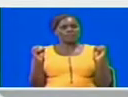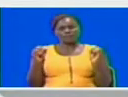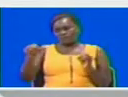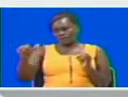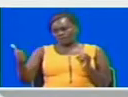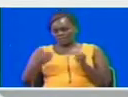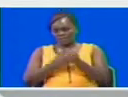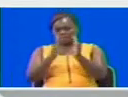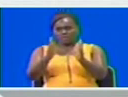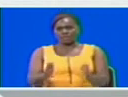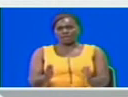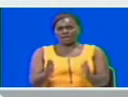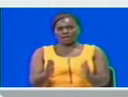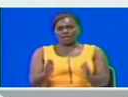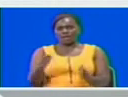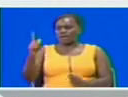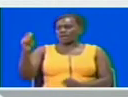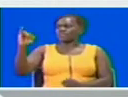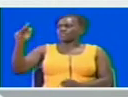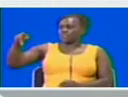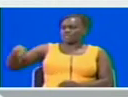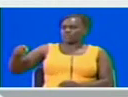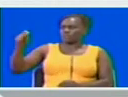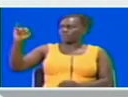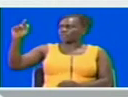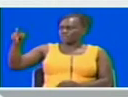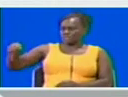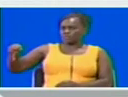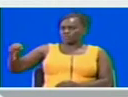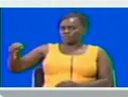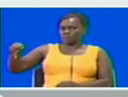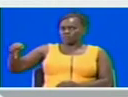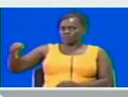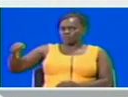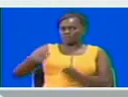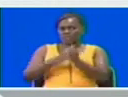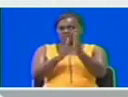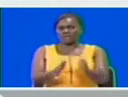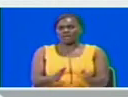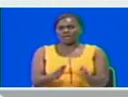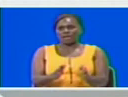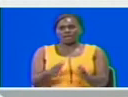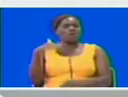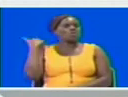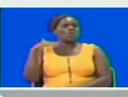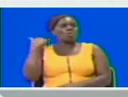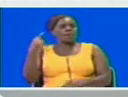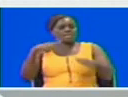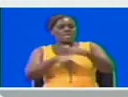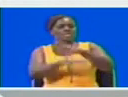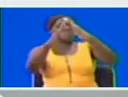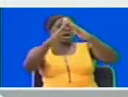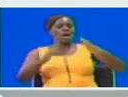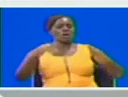Kwingineko, kiongozi wa chama cha TipTip na mgombea wa eneo bunge la Mavoko Kalembe Ndile mapema leo alivamiwa na watu wasiojulikana nyumbani